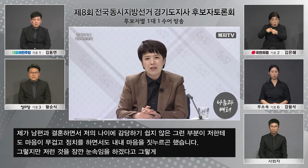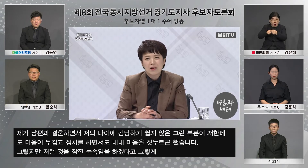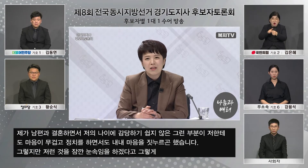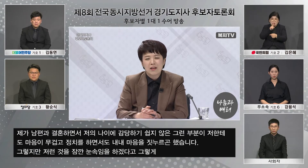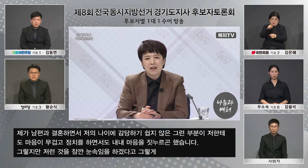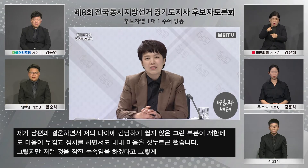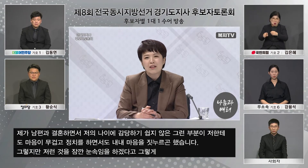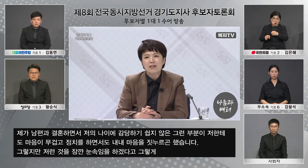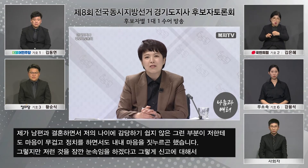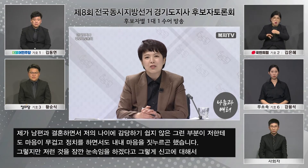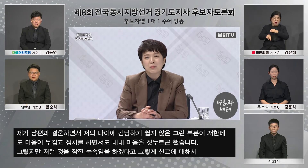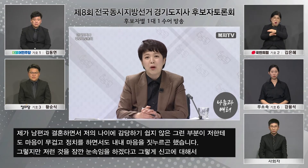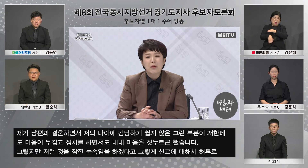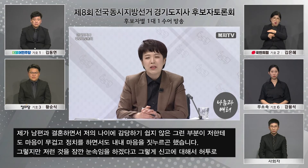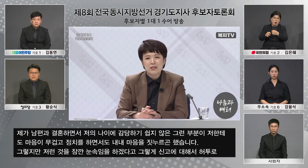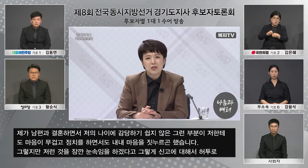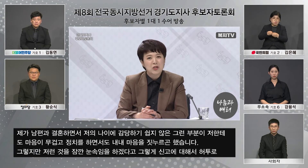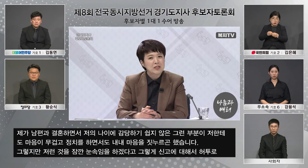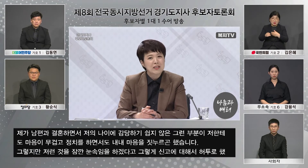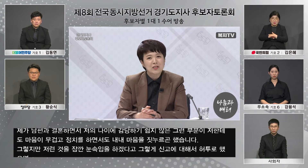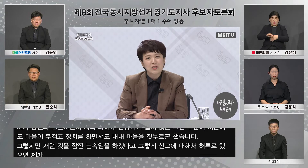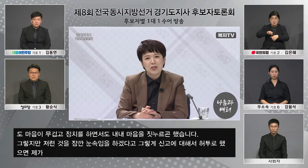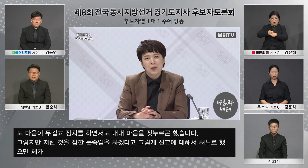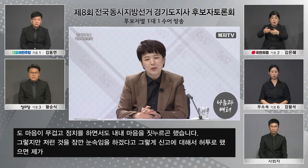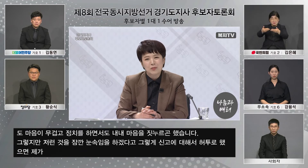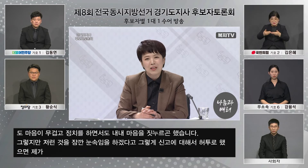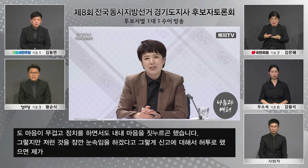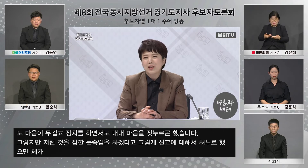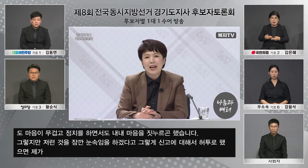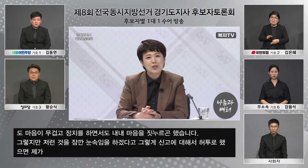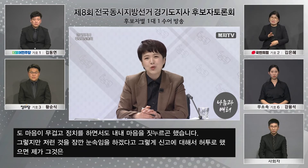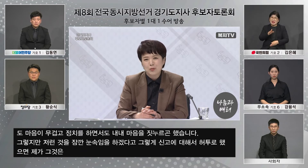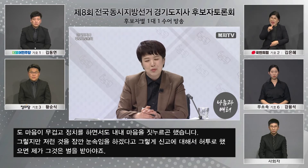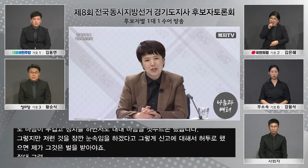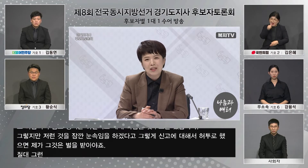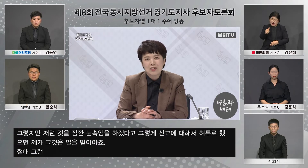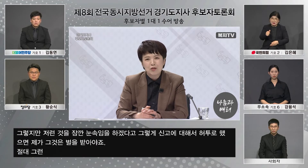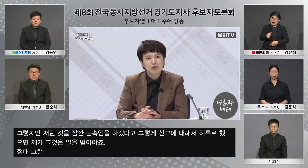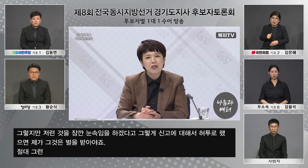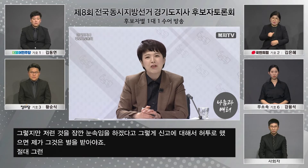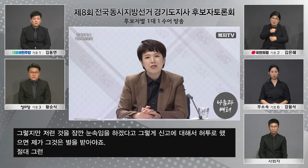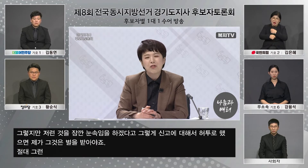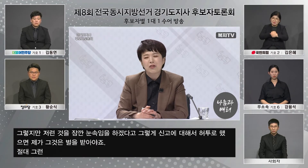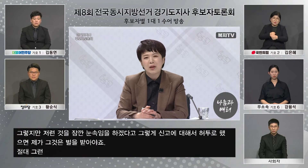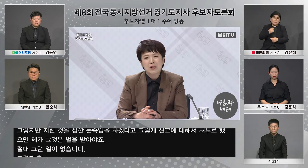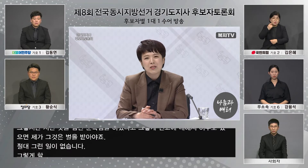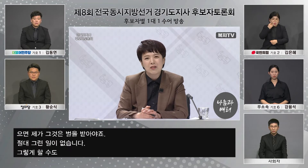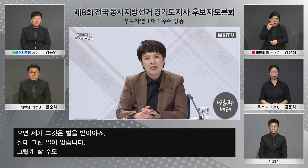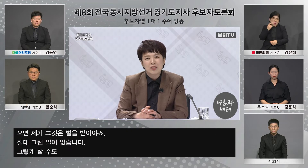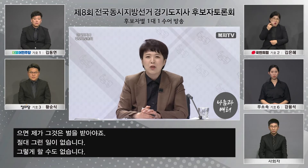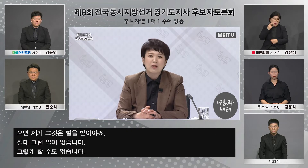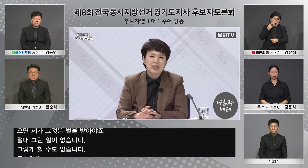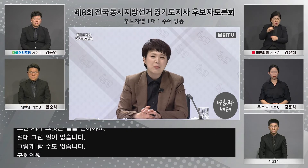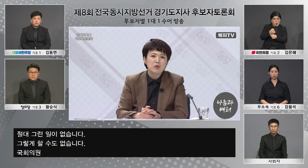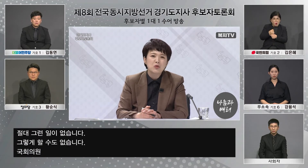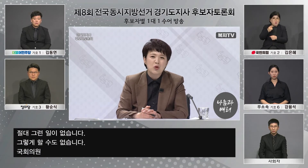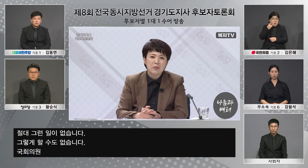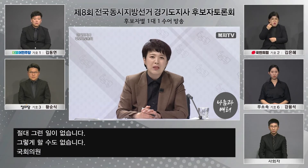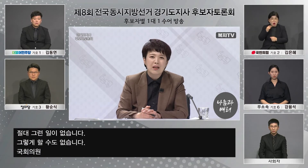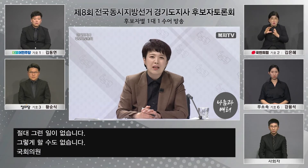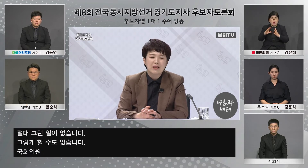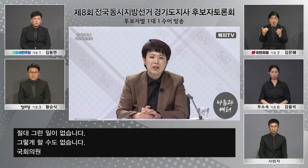했으면 제가 그것은 벌받아야죠. 절대 그런 일이 없습니다. 그렇게 할 수도 없습니다. 국회의원 선거를 하면서 저거